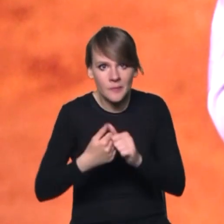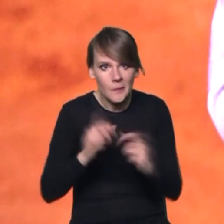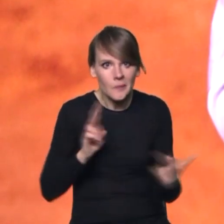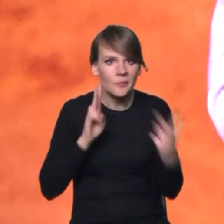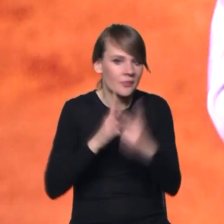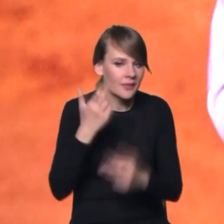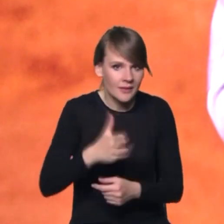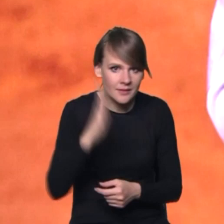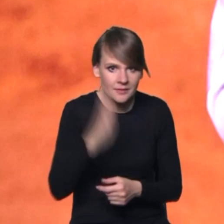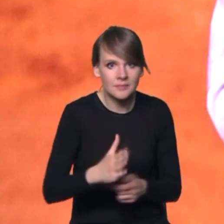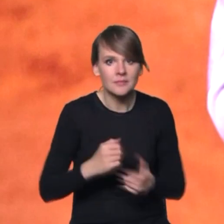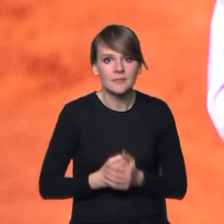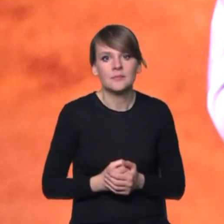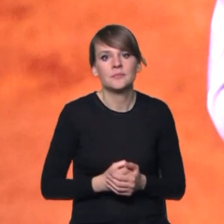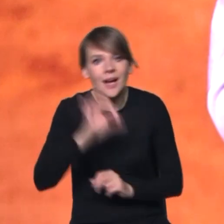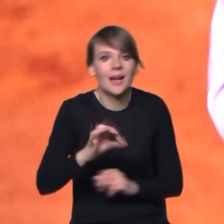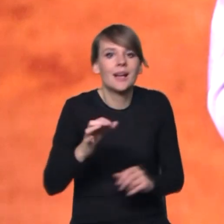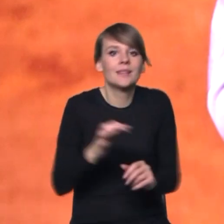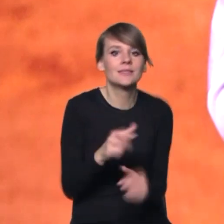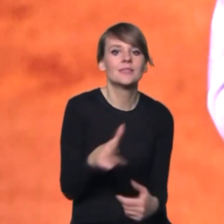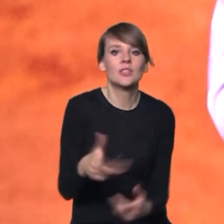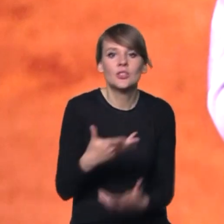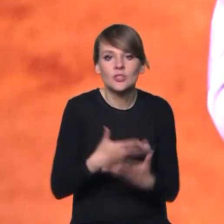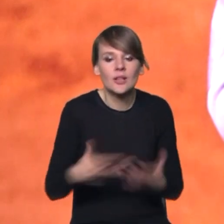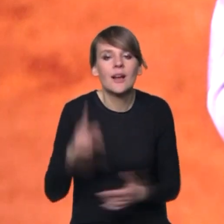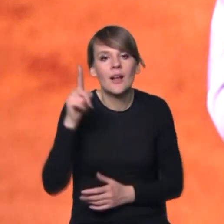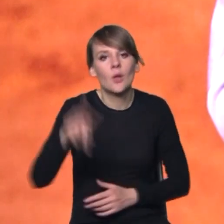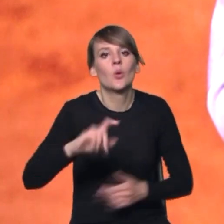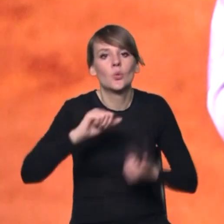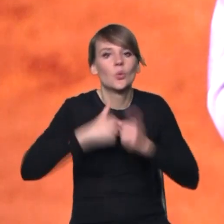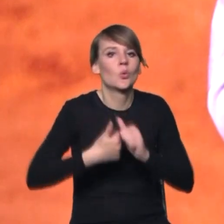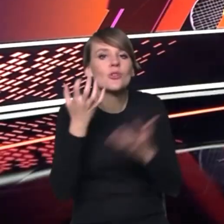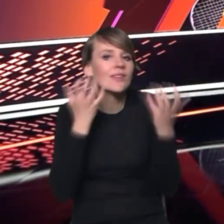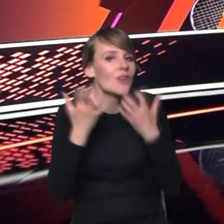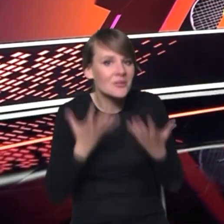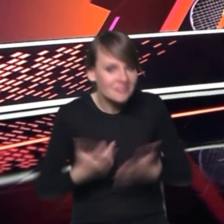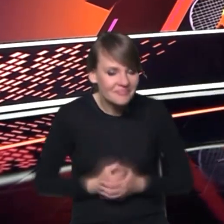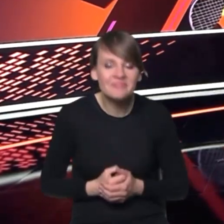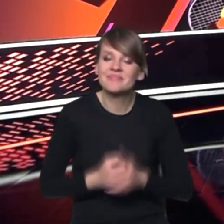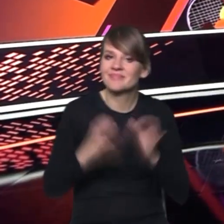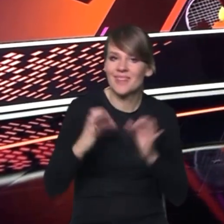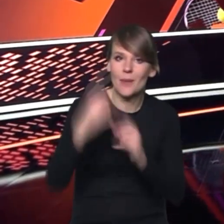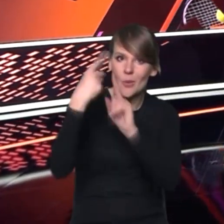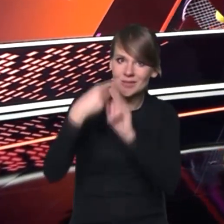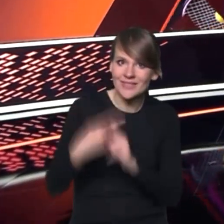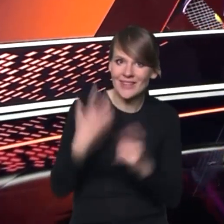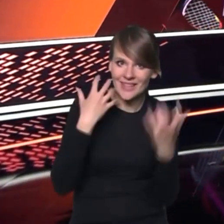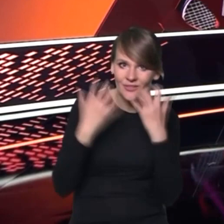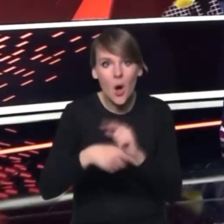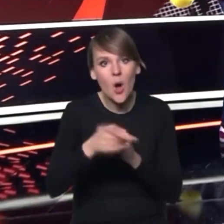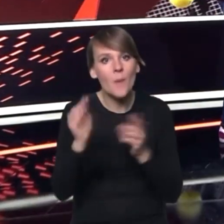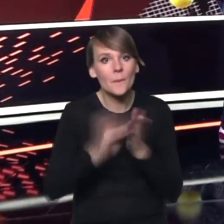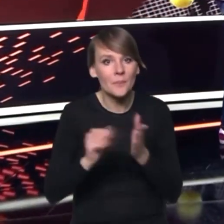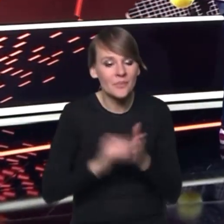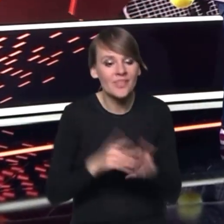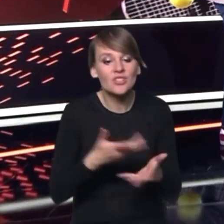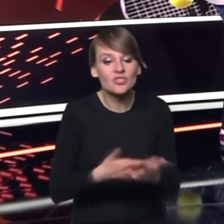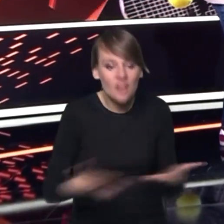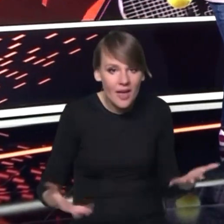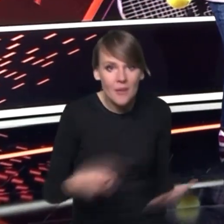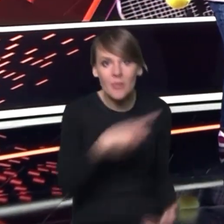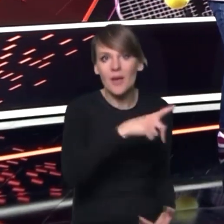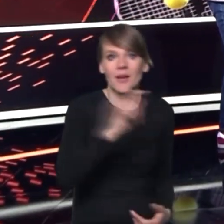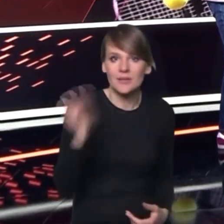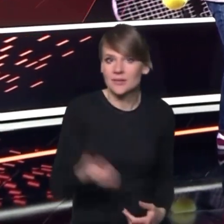i kolejnym jego startem, gdzie będzie, jest turniej w Rzymie. Tak jest. A wracamy do Igi Świątek z Bernardą Brunnej, daje lekcje